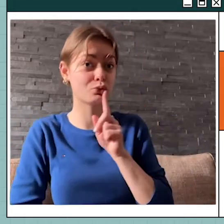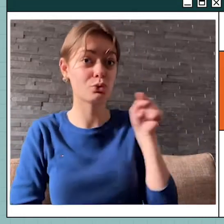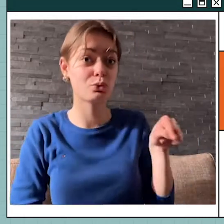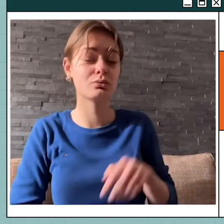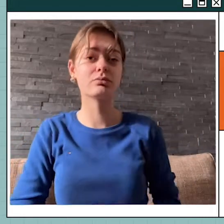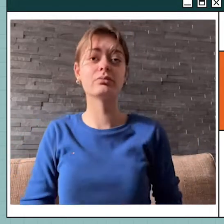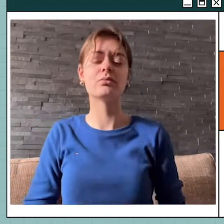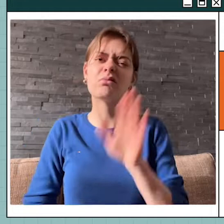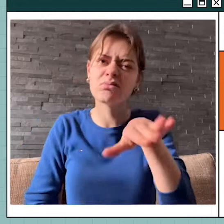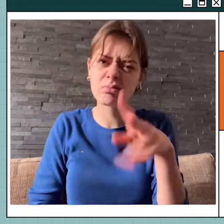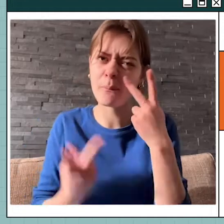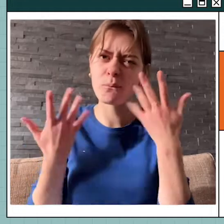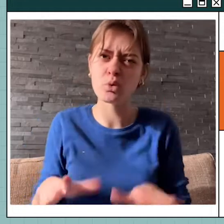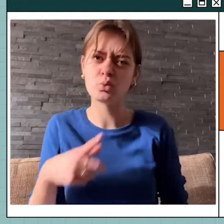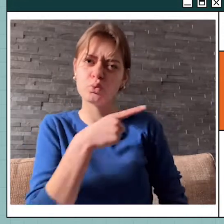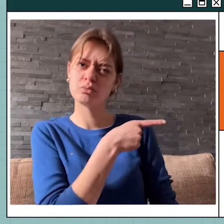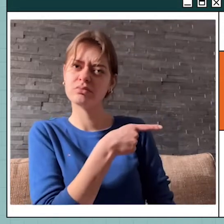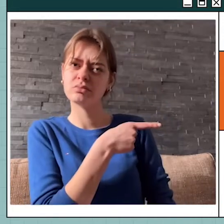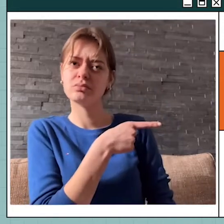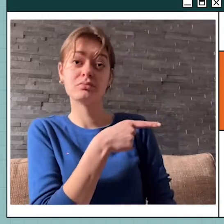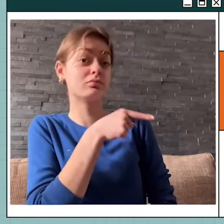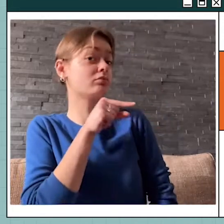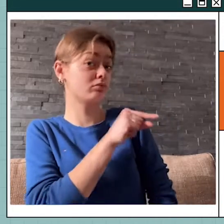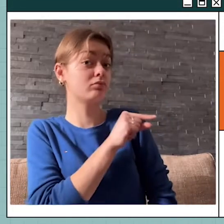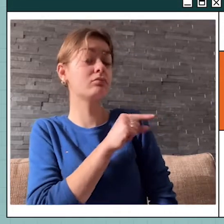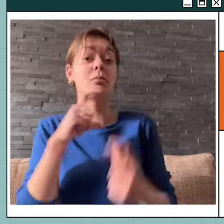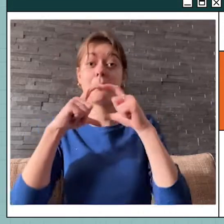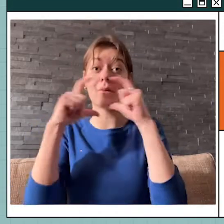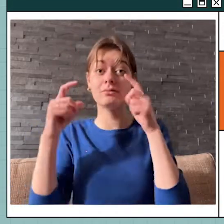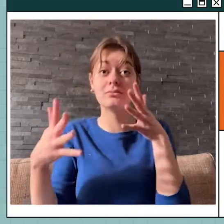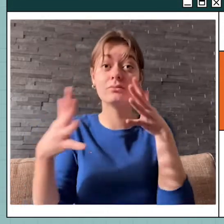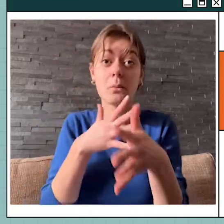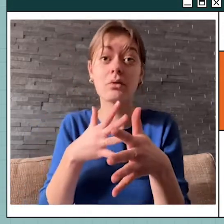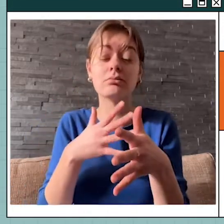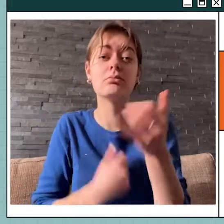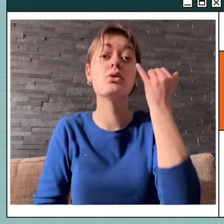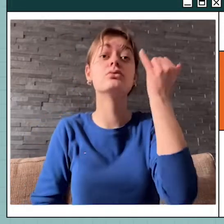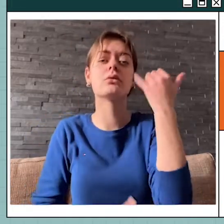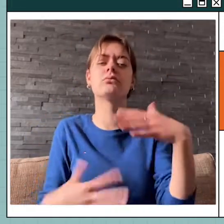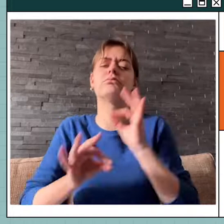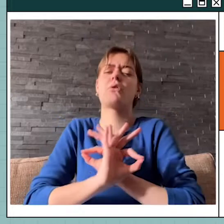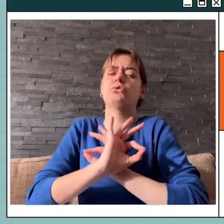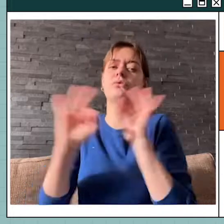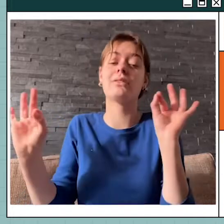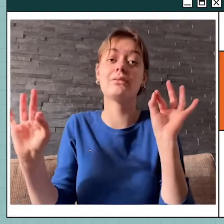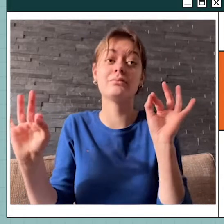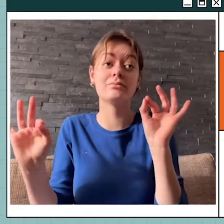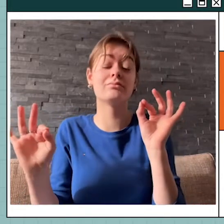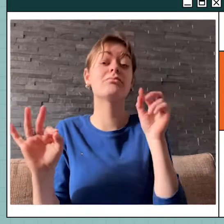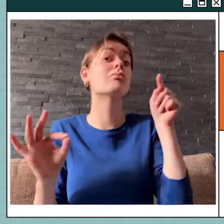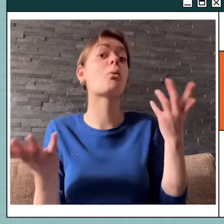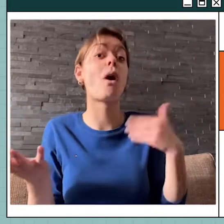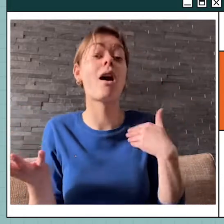qui vivent avec une surdité. Est-ce que vous avez déjà vu ceci? Le masque à visière est une